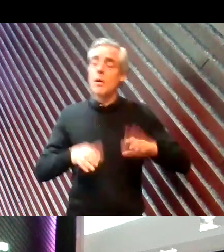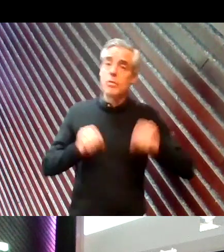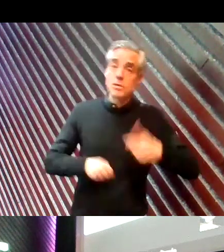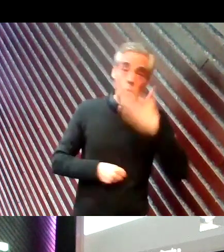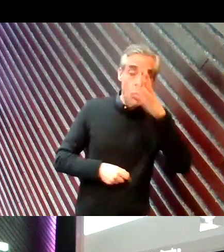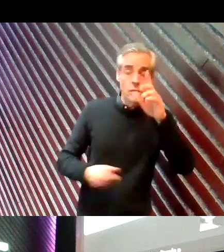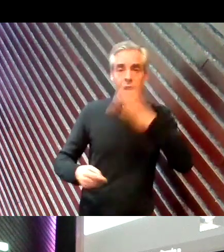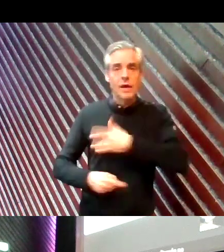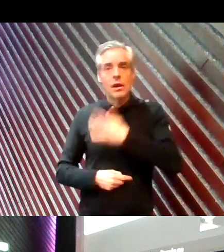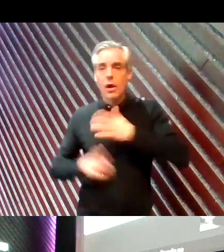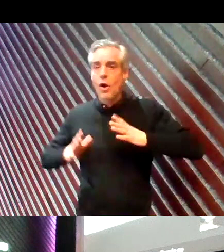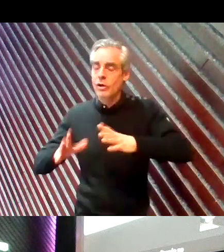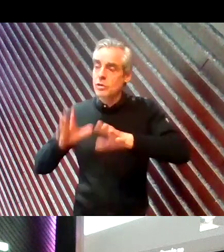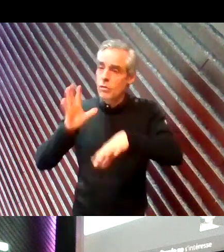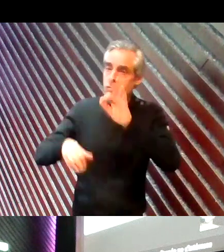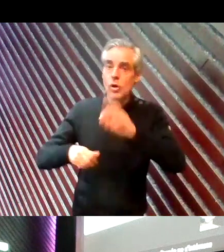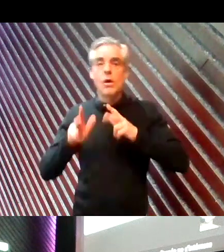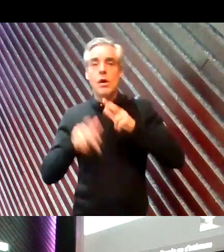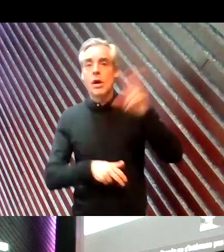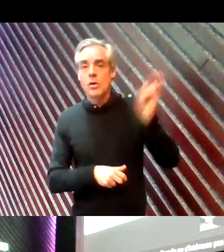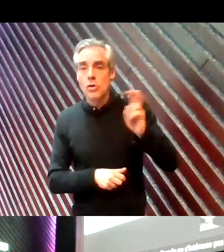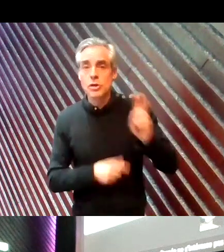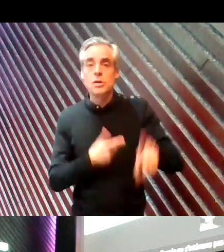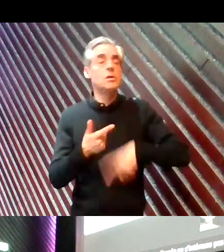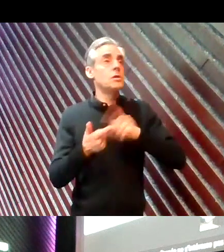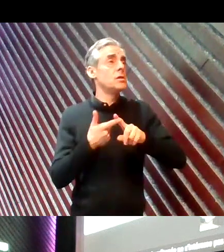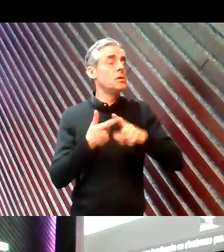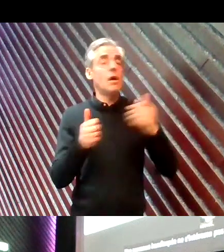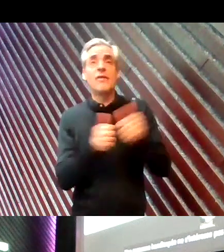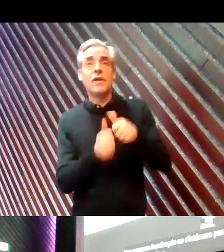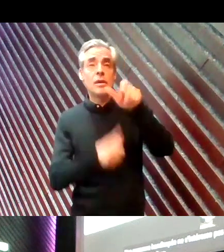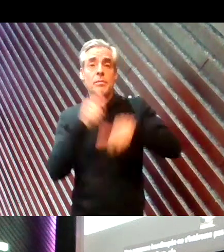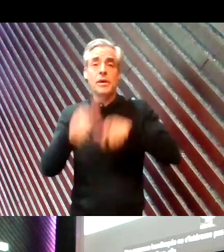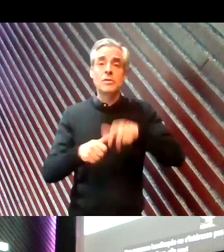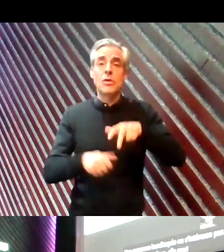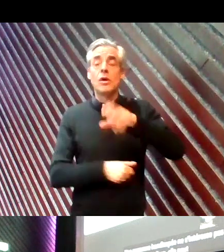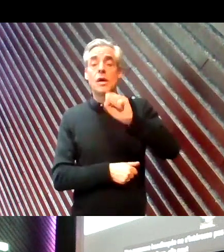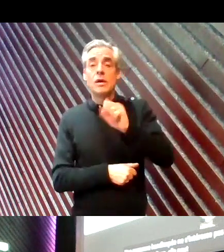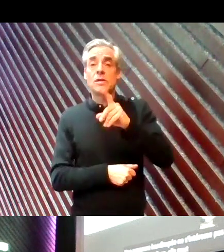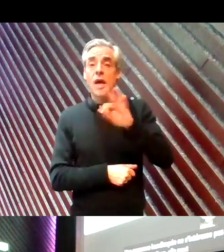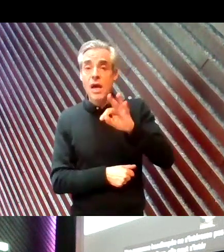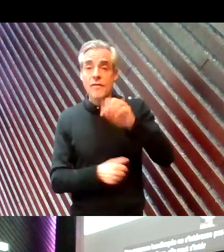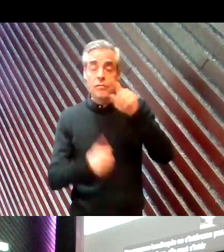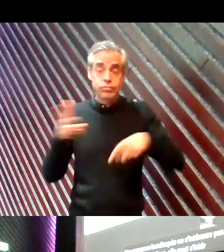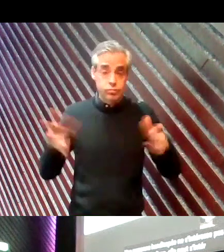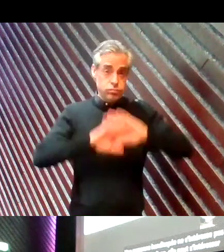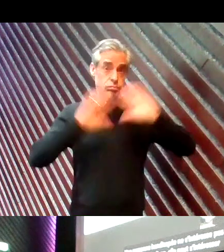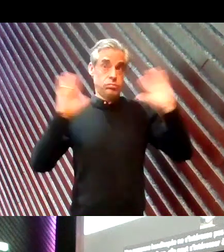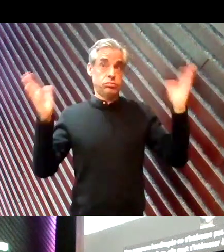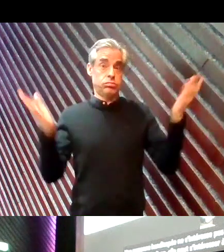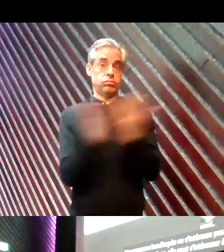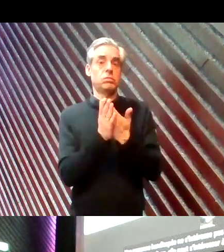peut trouver des formes d'engagement dans l'écologie, mais également auprès des personnes qui sont aussi fixes, etc. Donc, ces formes d